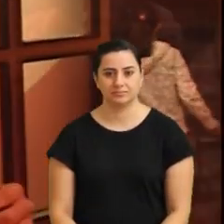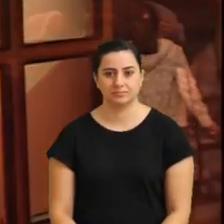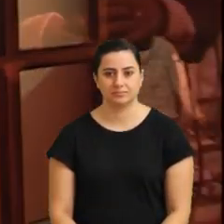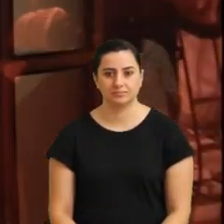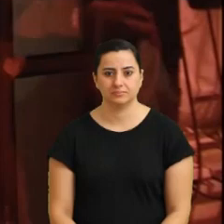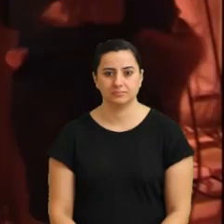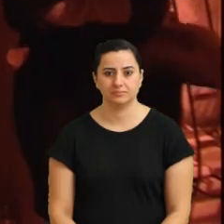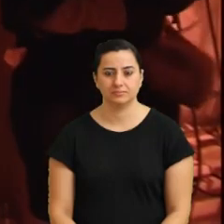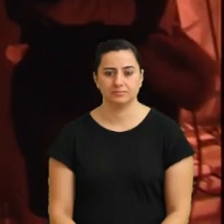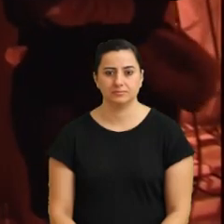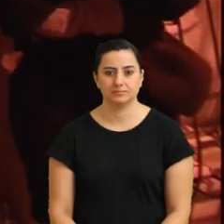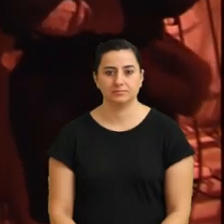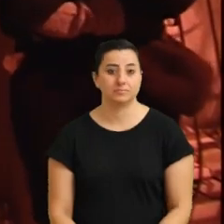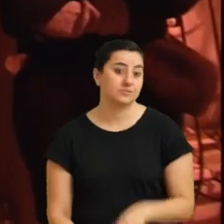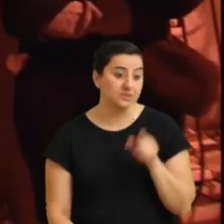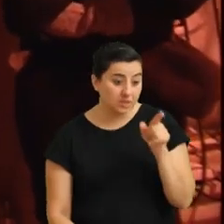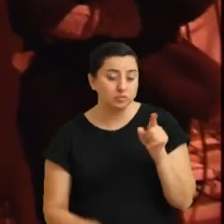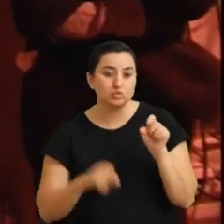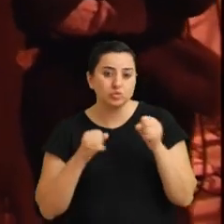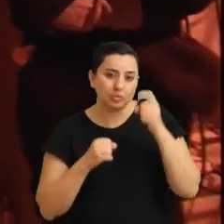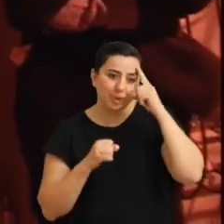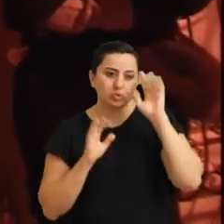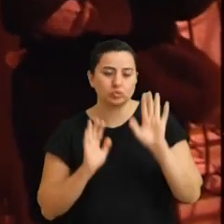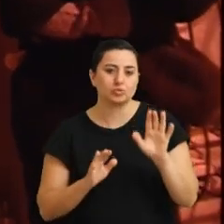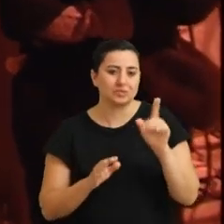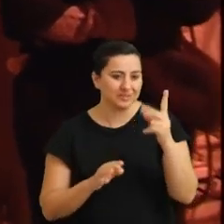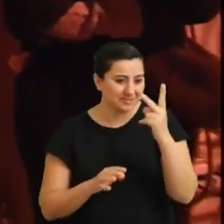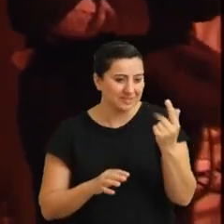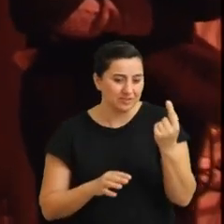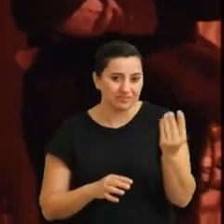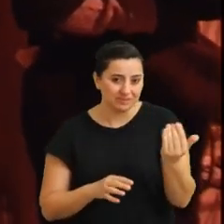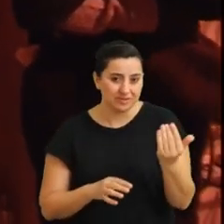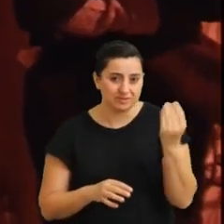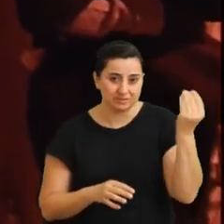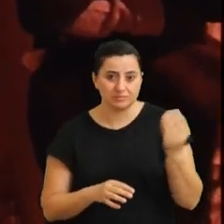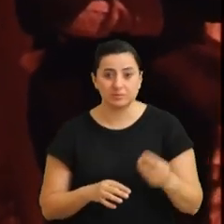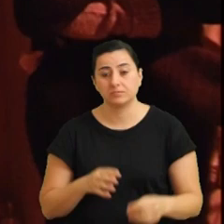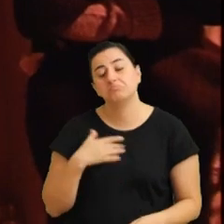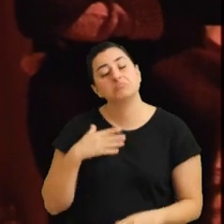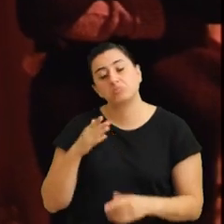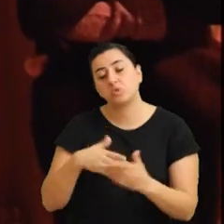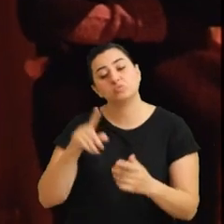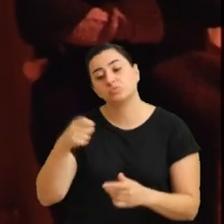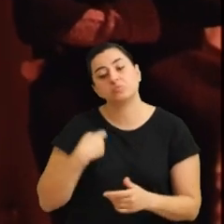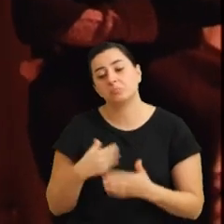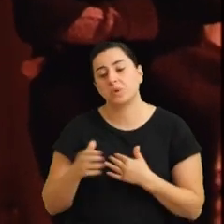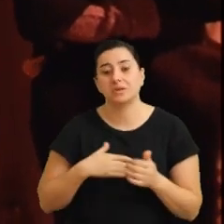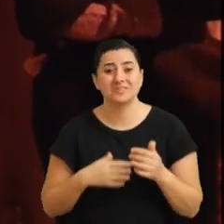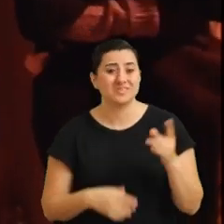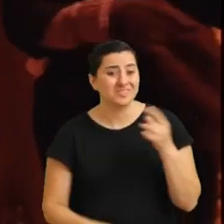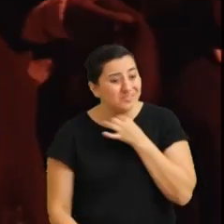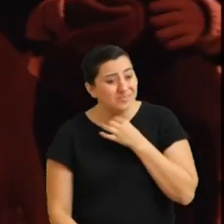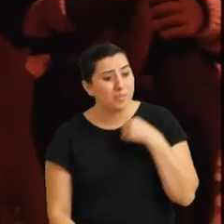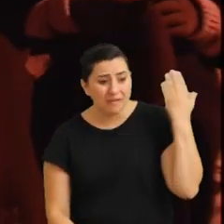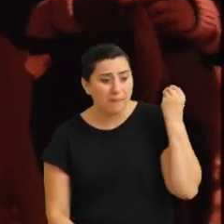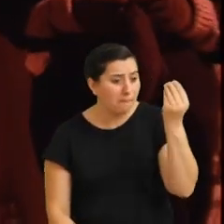Mert yumruğunu sıktı. Ya. Bence senin soğuktan beynin dondu. Hadi Allah aşkına 2 lira ver. Müşteriyi bekleteceğim. Kendin bozukluğunu kendin bul. Ya hadi bak ben sana